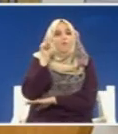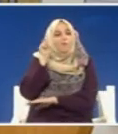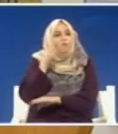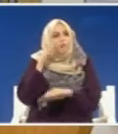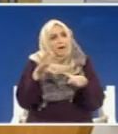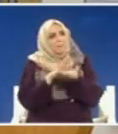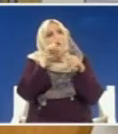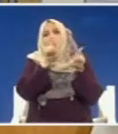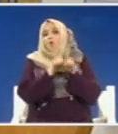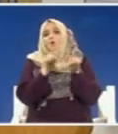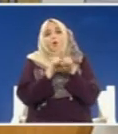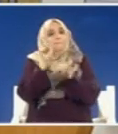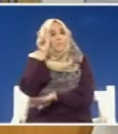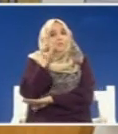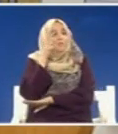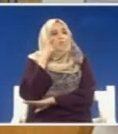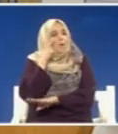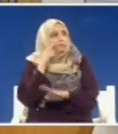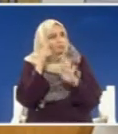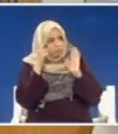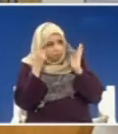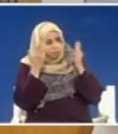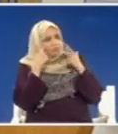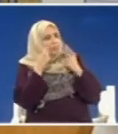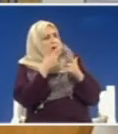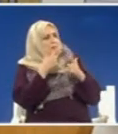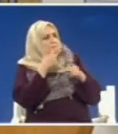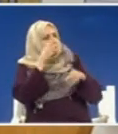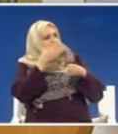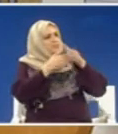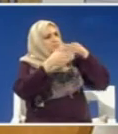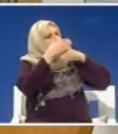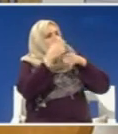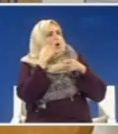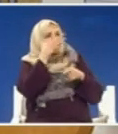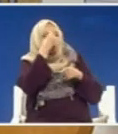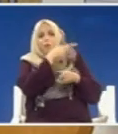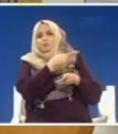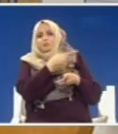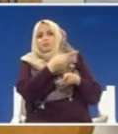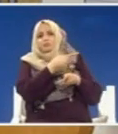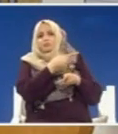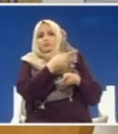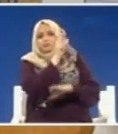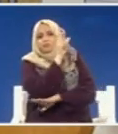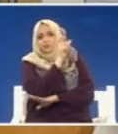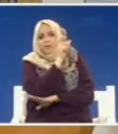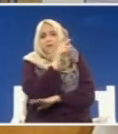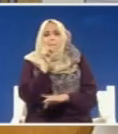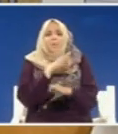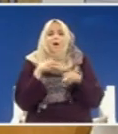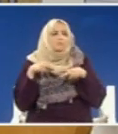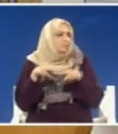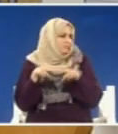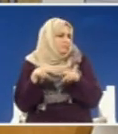يكون معلما، أن تكون له صفات تعينه وتبين يعني هويته أو خصوصيته أنه